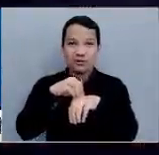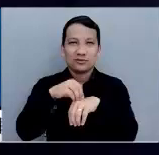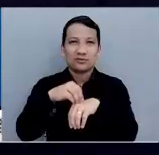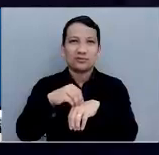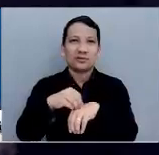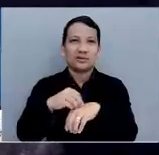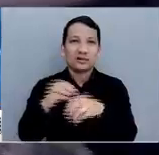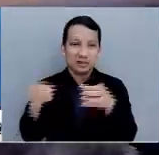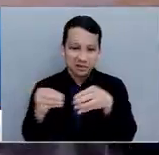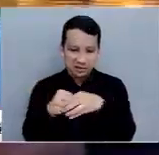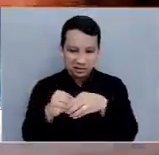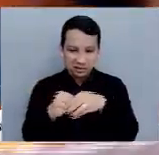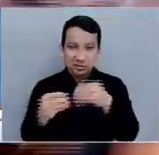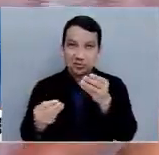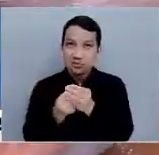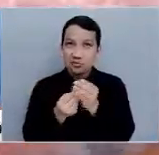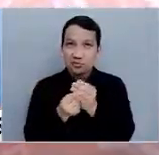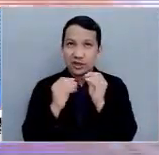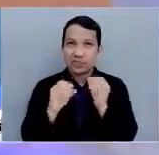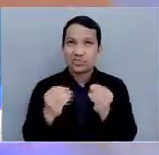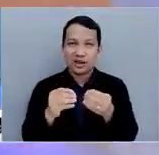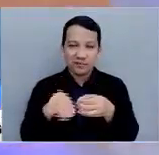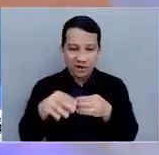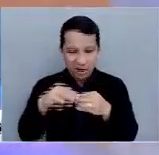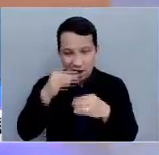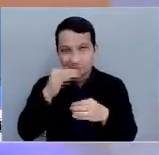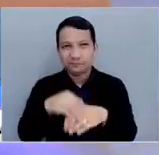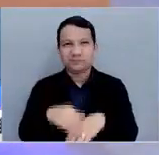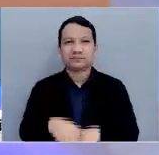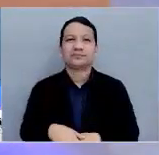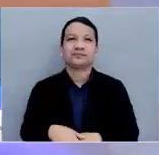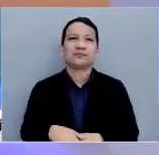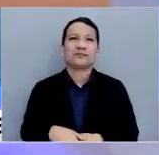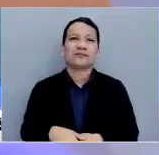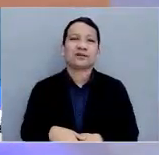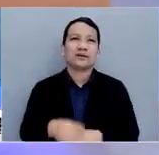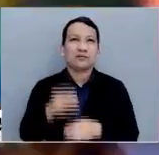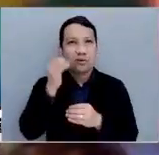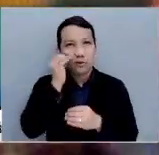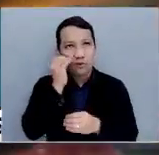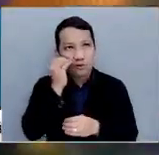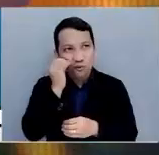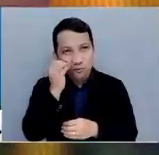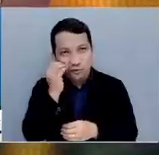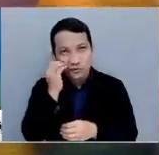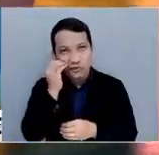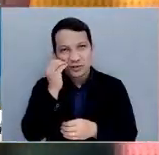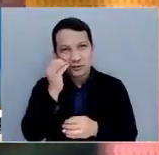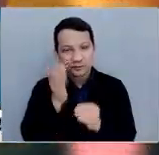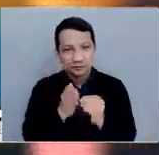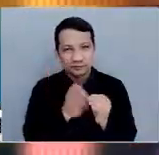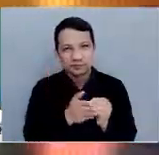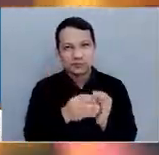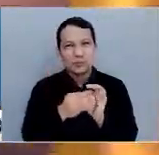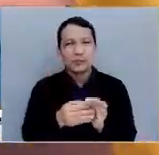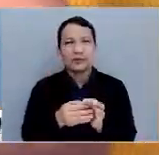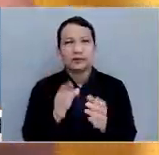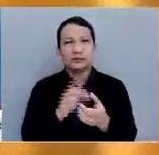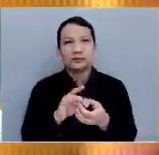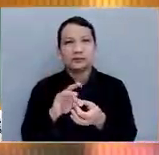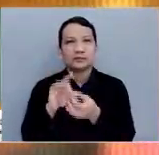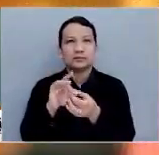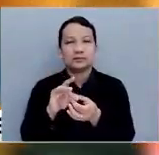siya tinipid sa ingredients. Yes. Ano yung mga linalagyan mo sa loob? Sibuyas, kamatis, then yung special po